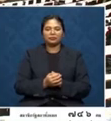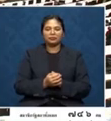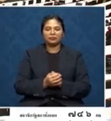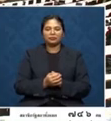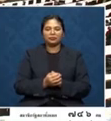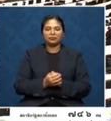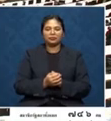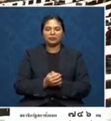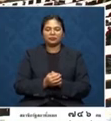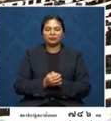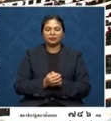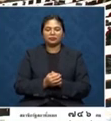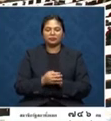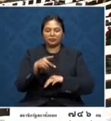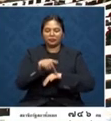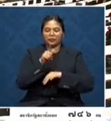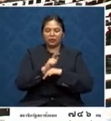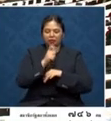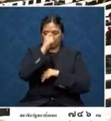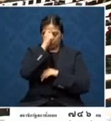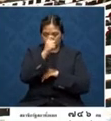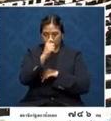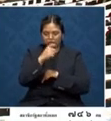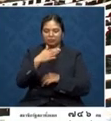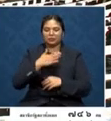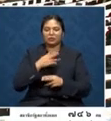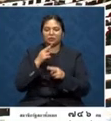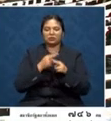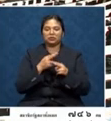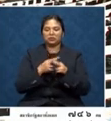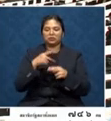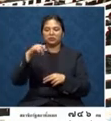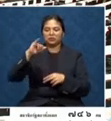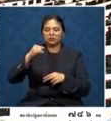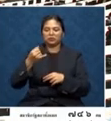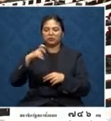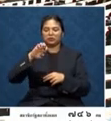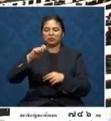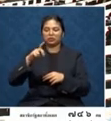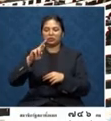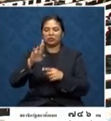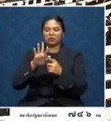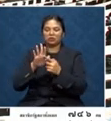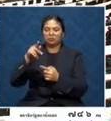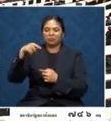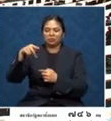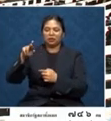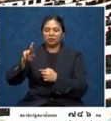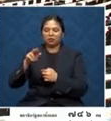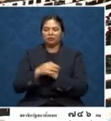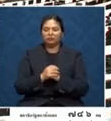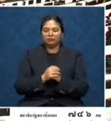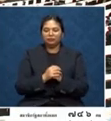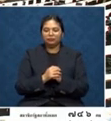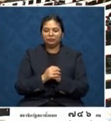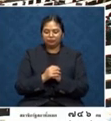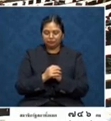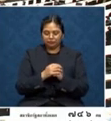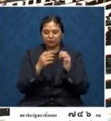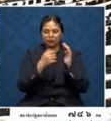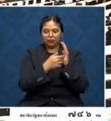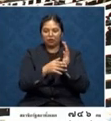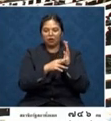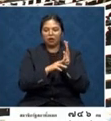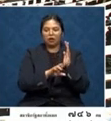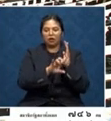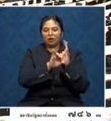ท่านประธานที่เคารพดิฉันจิราพรสินธุไพรสมาชิกสภาผู้แทนราษฎรจังหวัด101เขต5พรรค